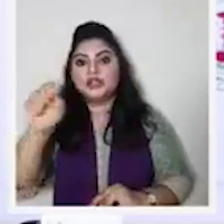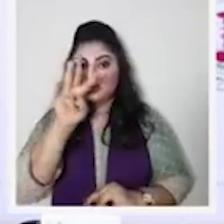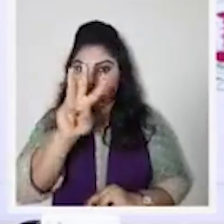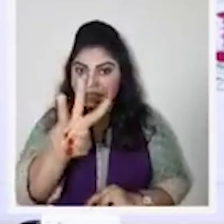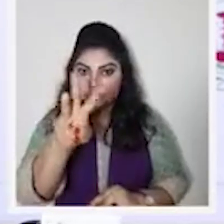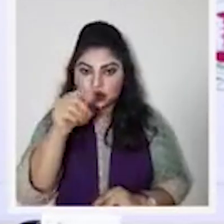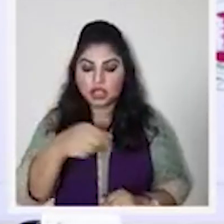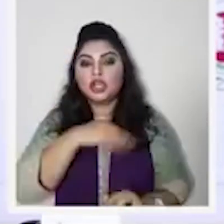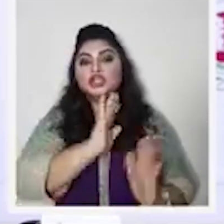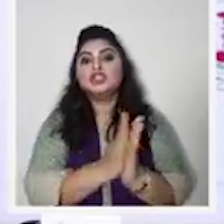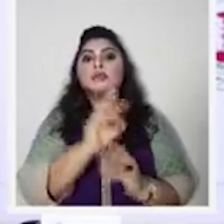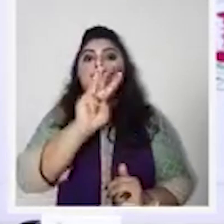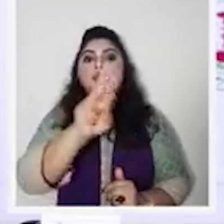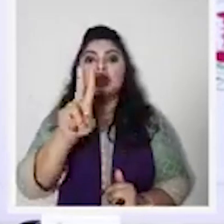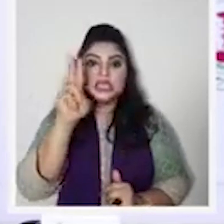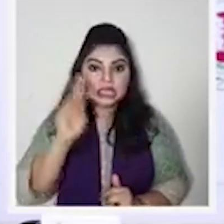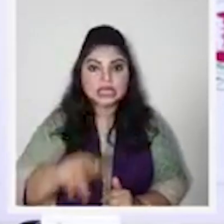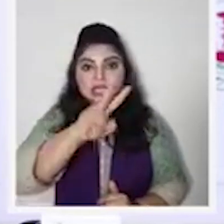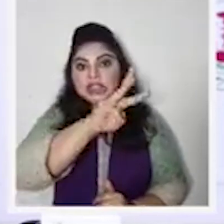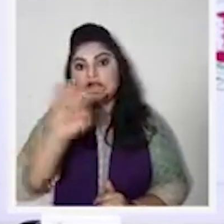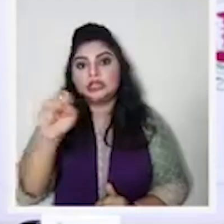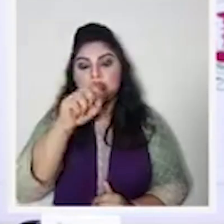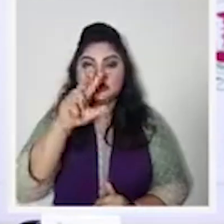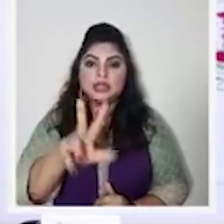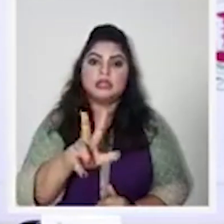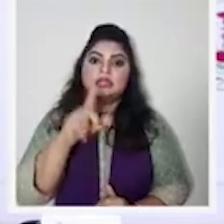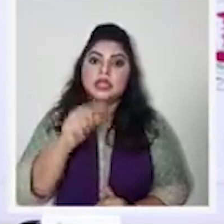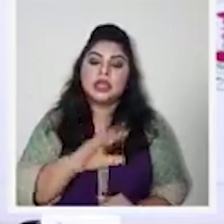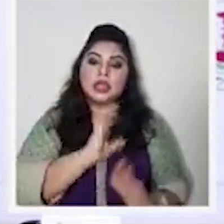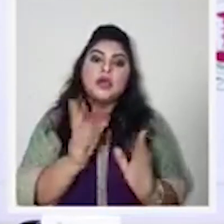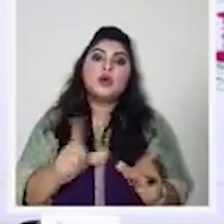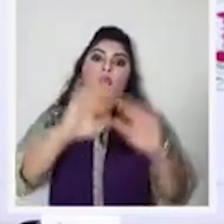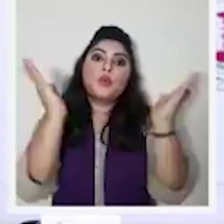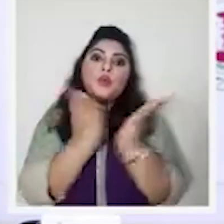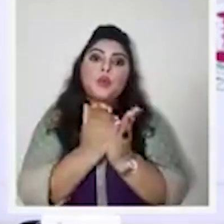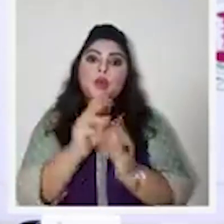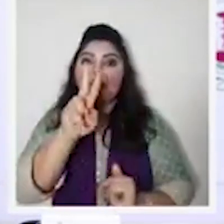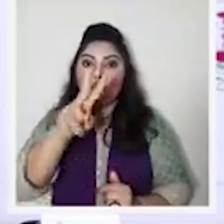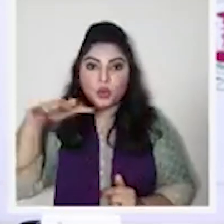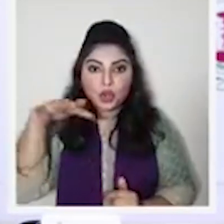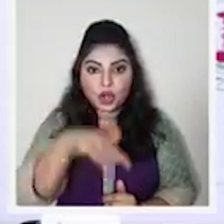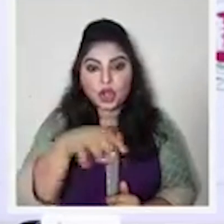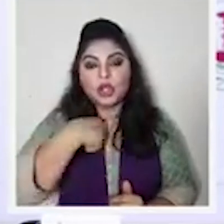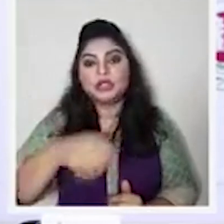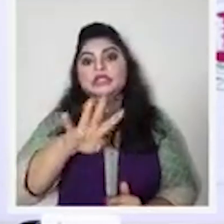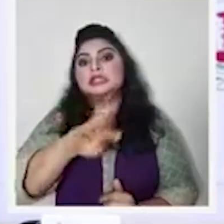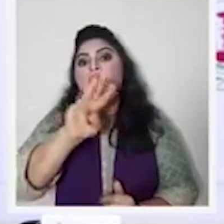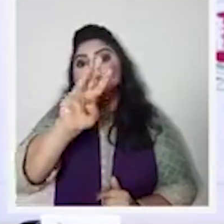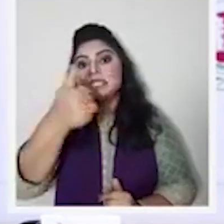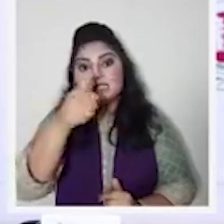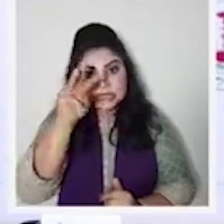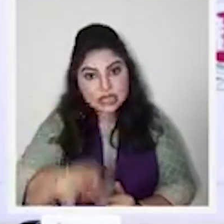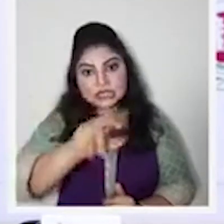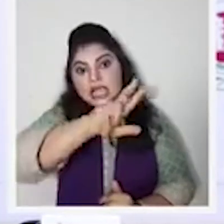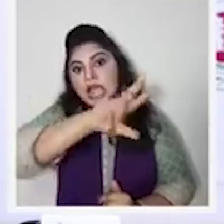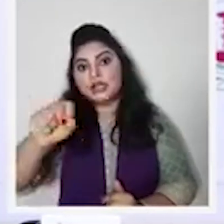13,08,441 জন। দক্ষিণ পূর্ব এশিয়া 24 ঘন্টায় মৃত্যুবরণ করেছেন 803 জন, এ পর্যন্ত মৃত্যু 32,100 জন।